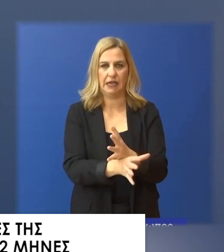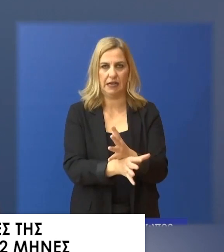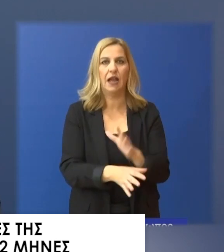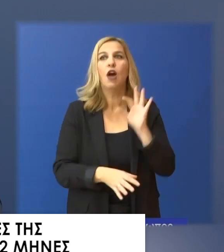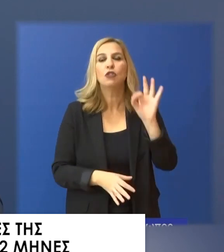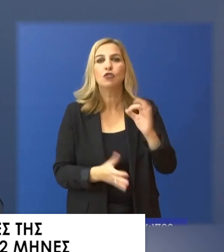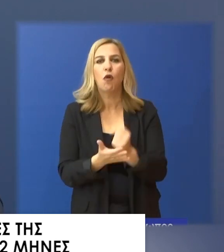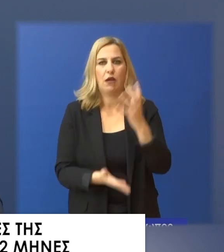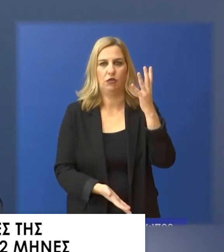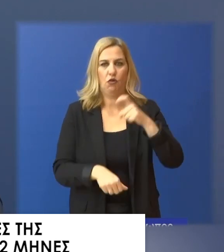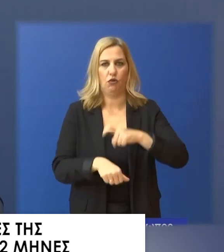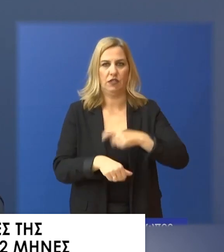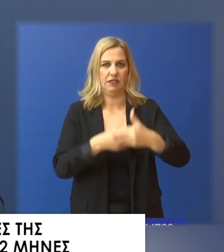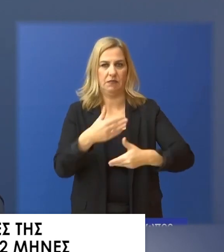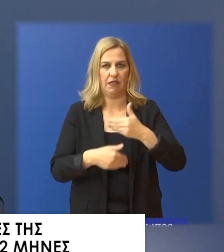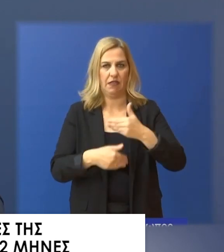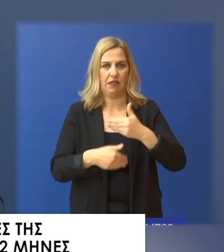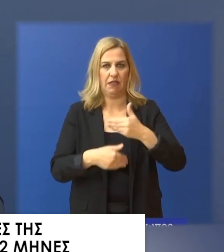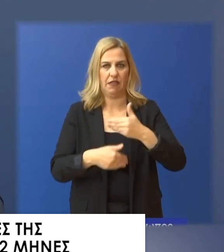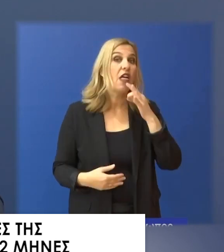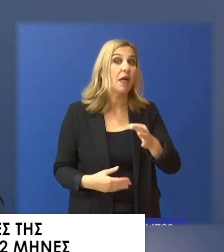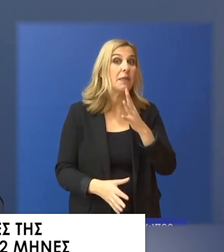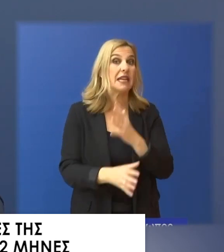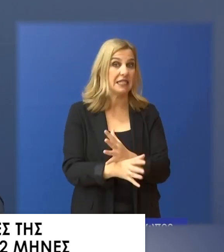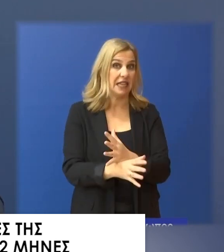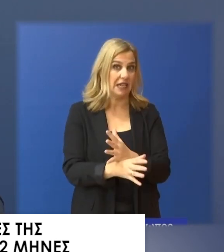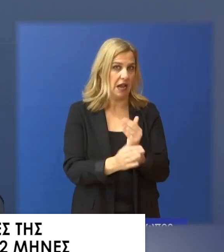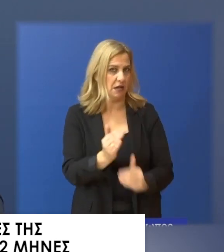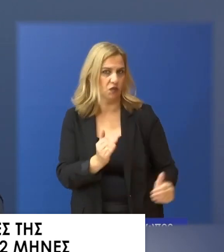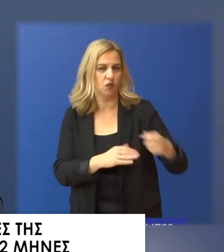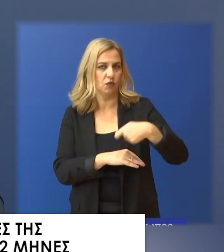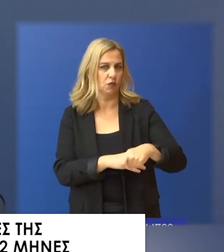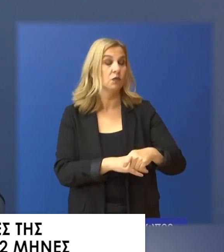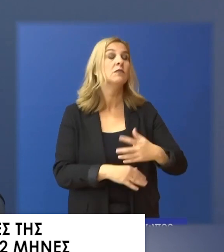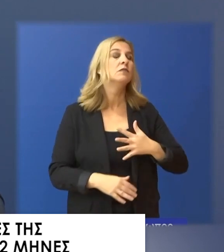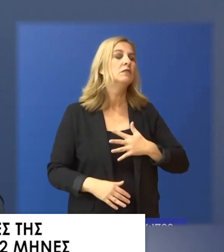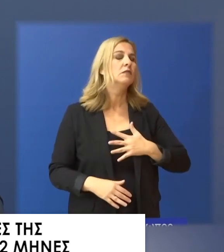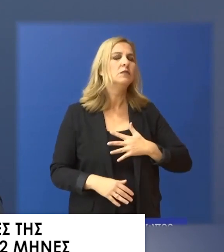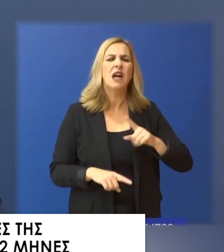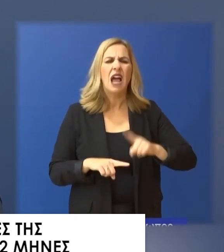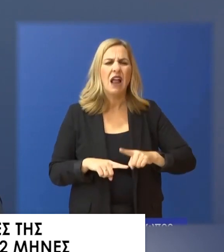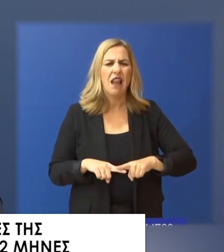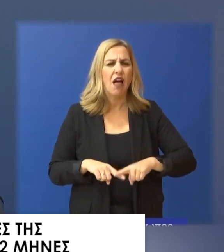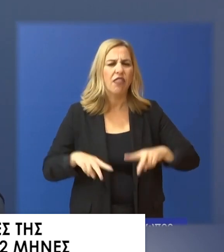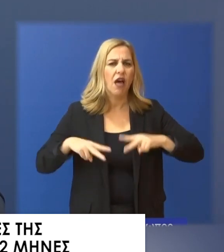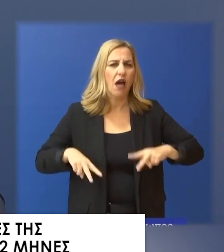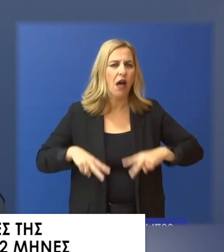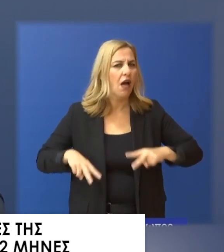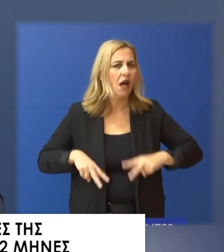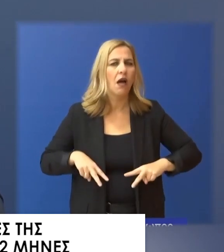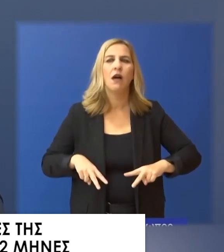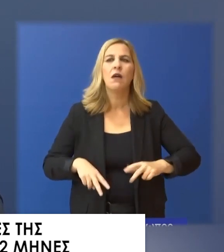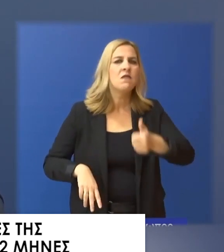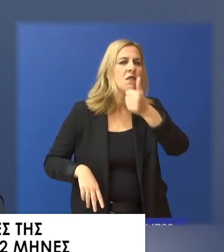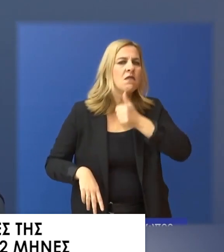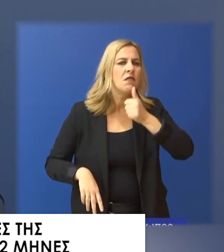ανακριτικής διαδικασίας και θα διαμηνύσουν στην εισαγγ του αρείου πάγου ότι η ελληνική πολιτεία δεν πρόκειται να επιδείξει καμία